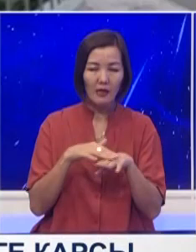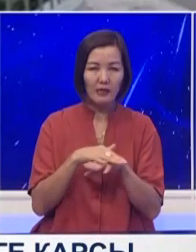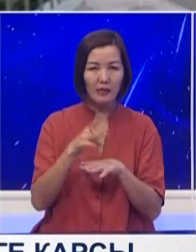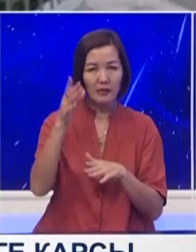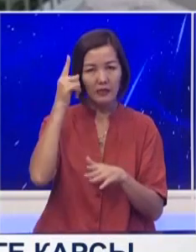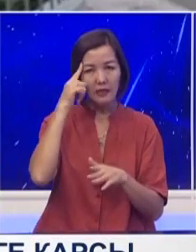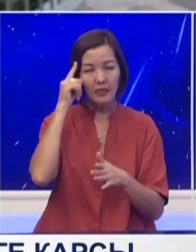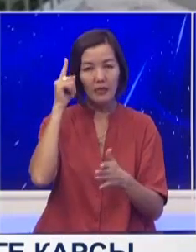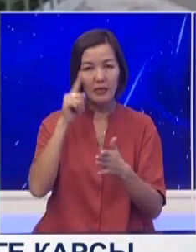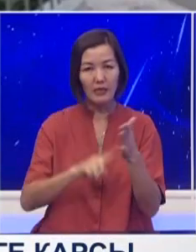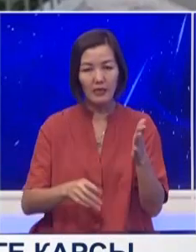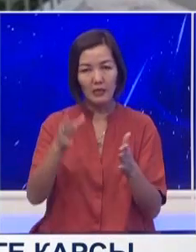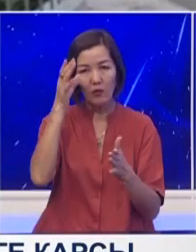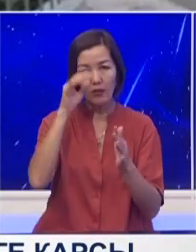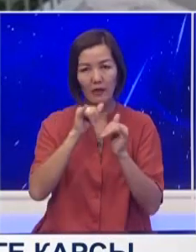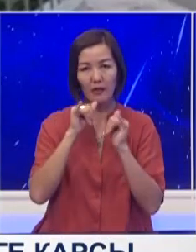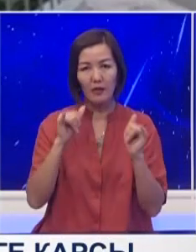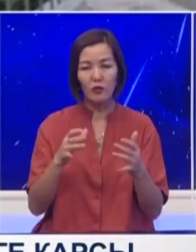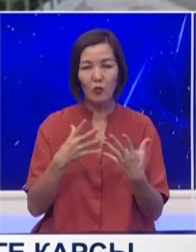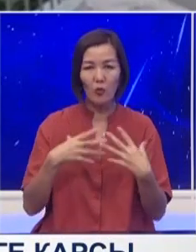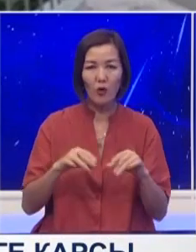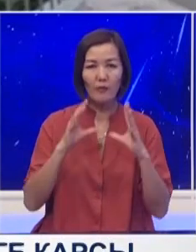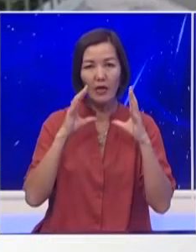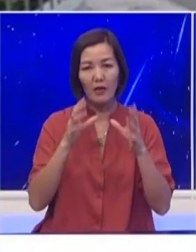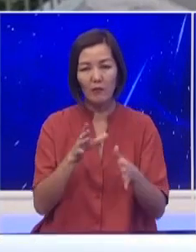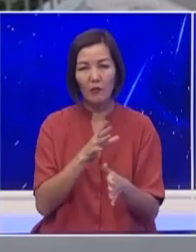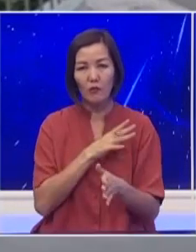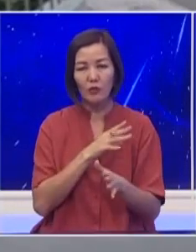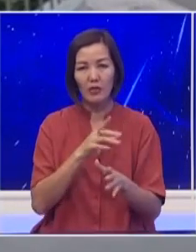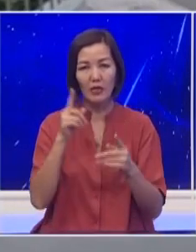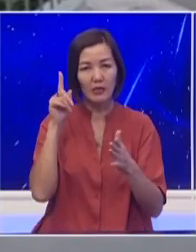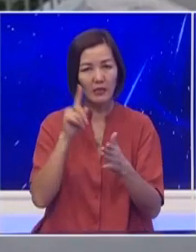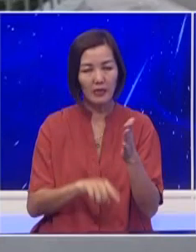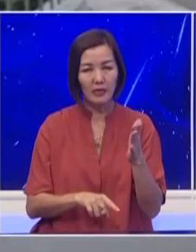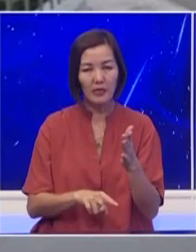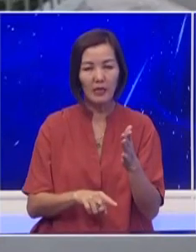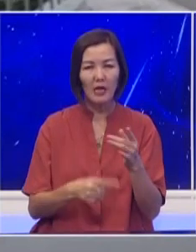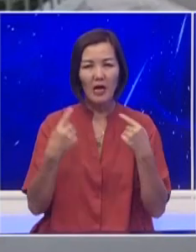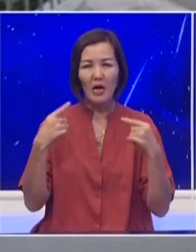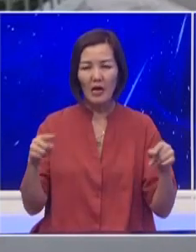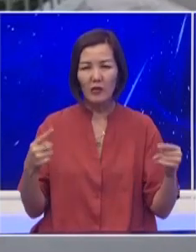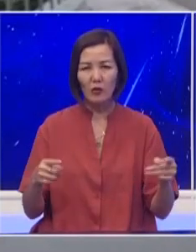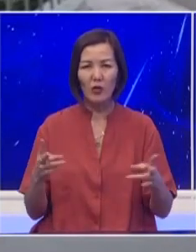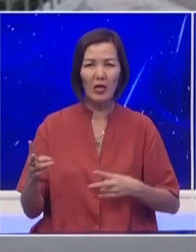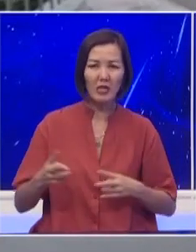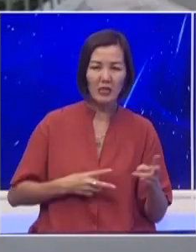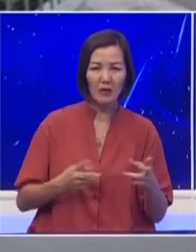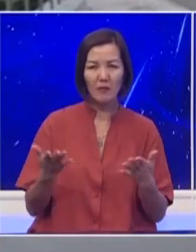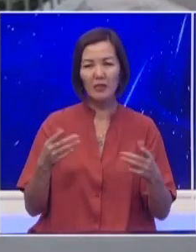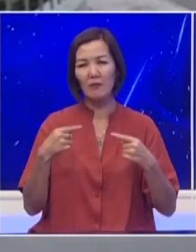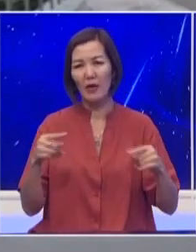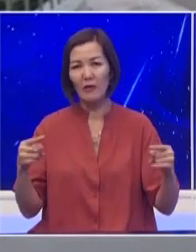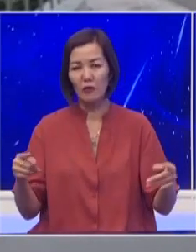арттыру, мына қоғамда болып жатқан, әлемде болып жатқан, мына дінді құбыжық ретінде көрсетіп, экстремизммен шеттен